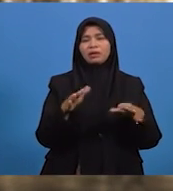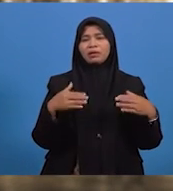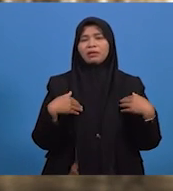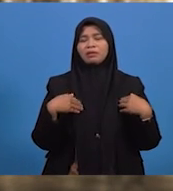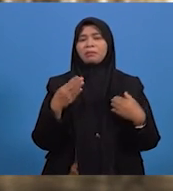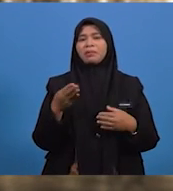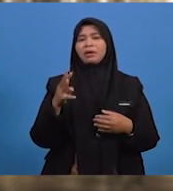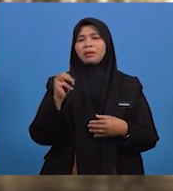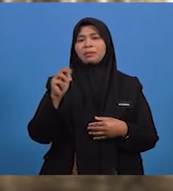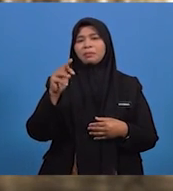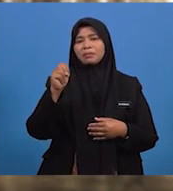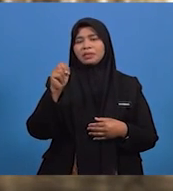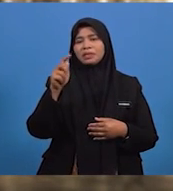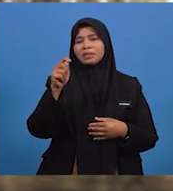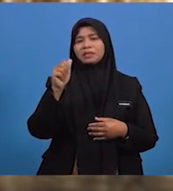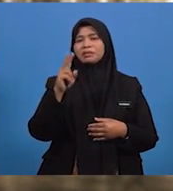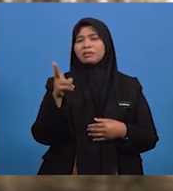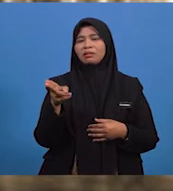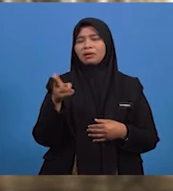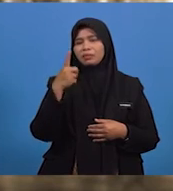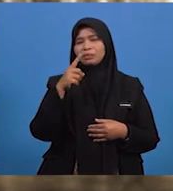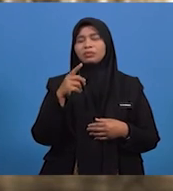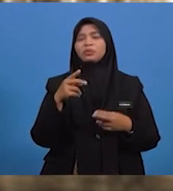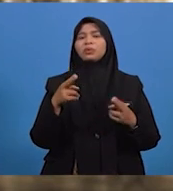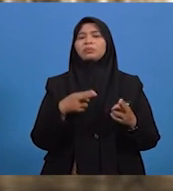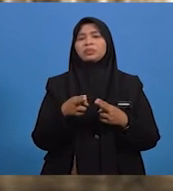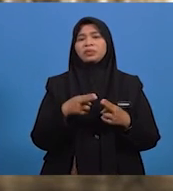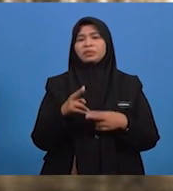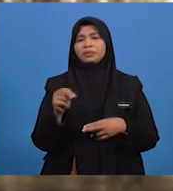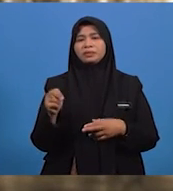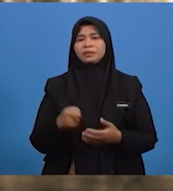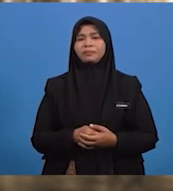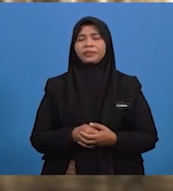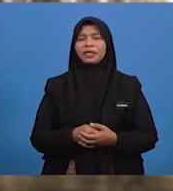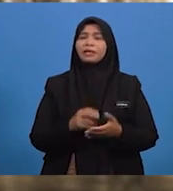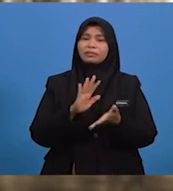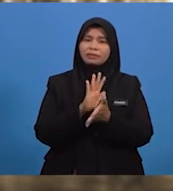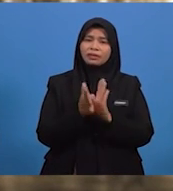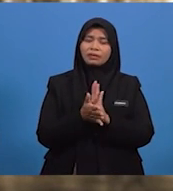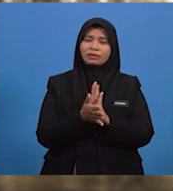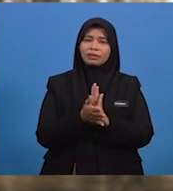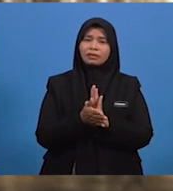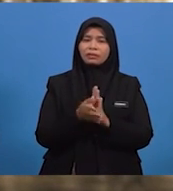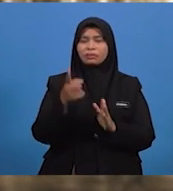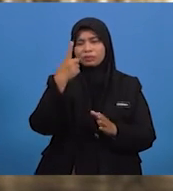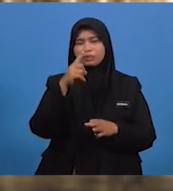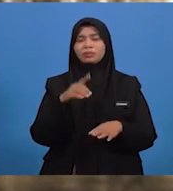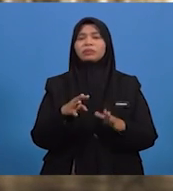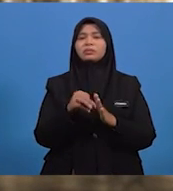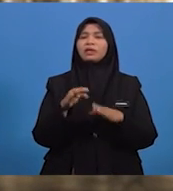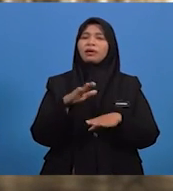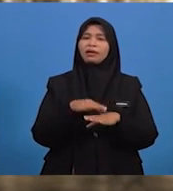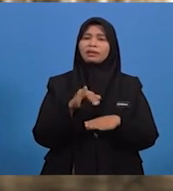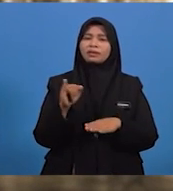mentah untuk kepentingan perkembangan perusahaannya. Jadi, bagi mengatasi